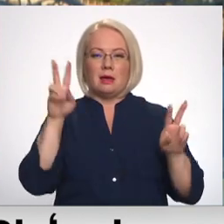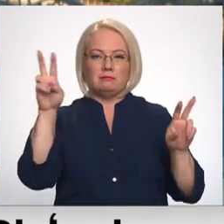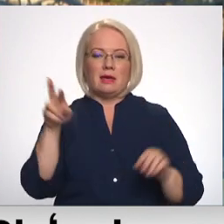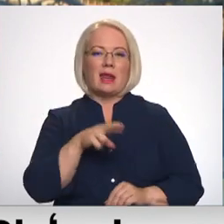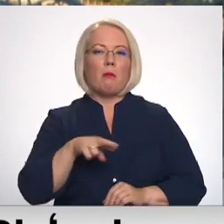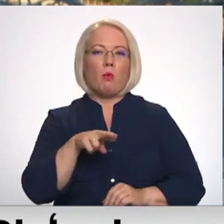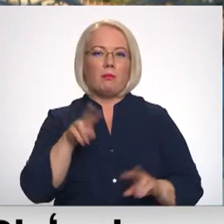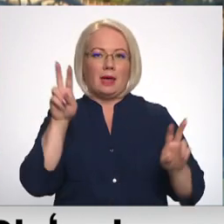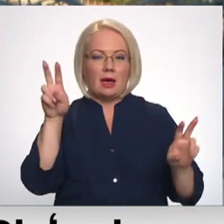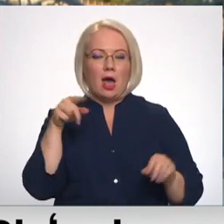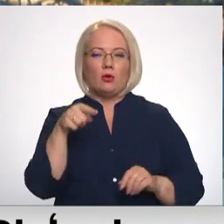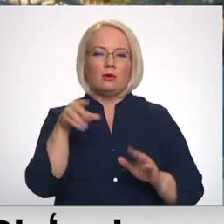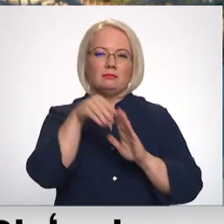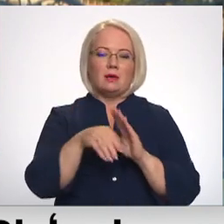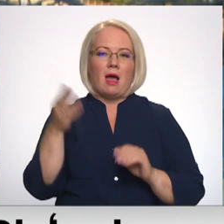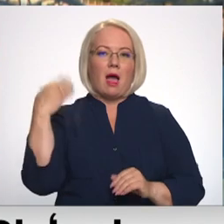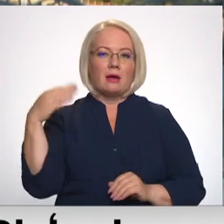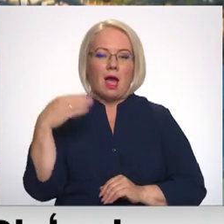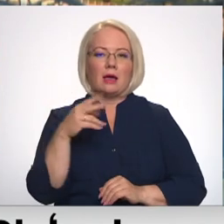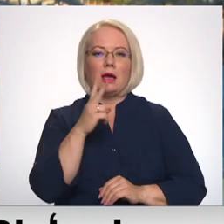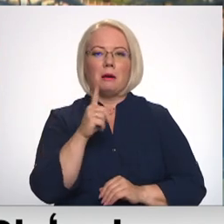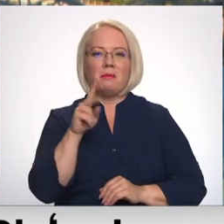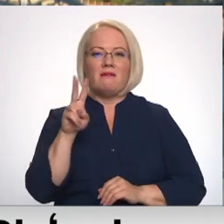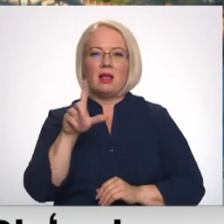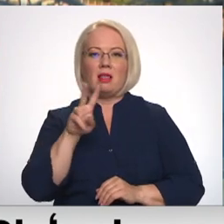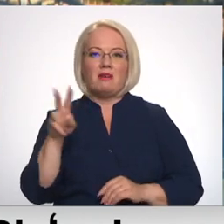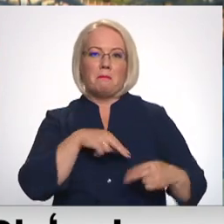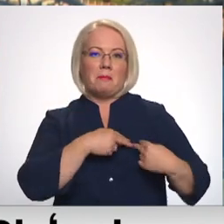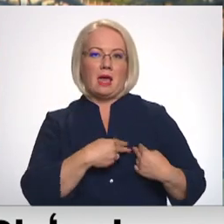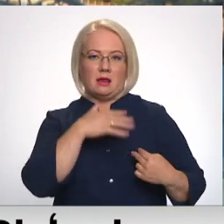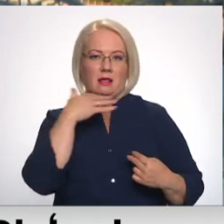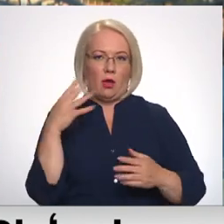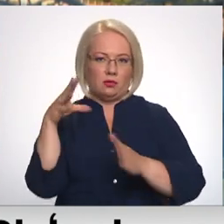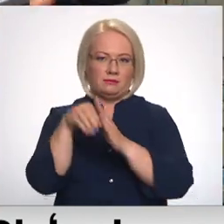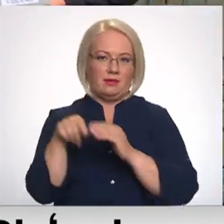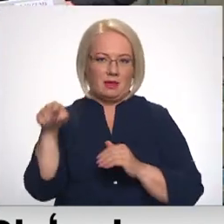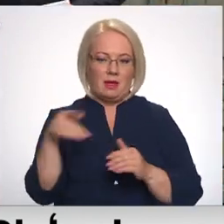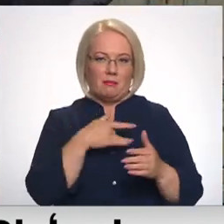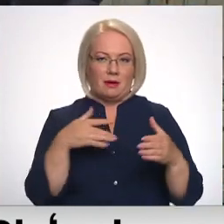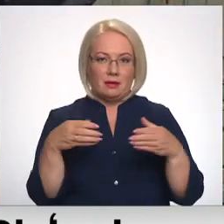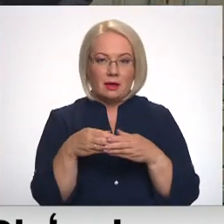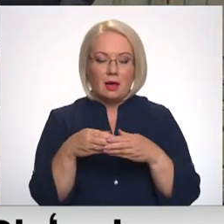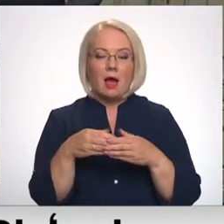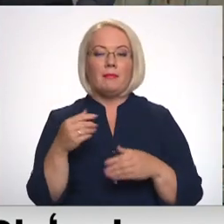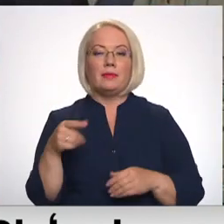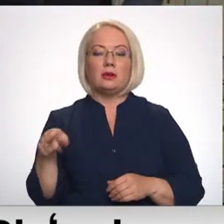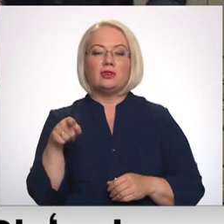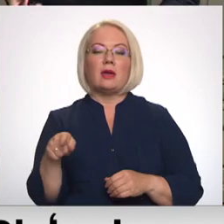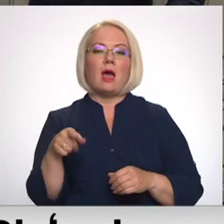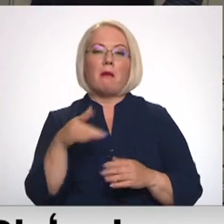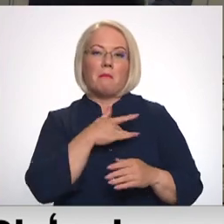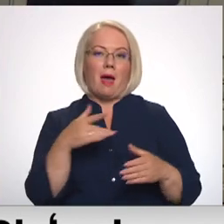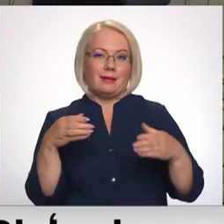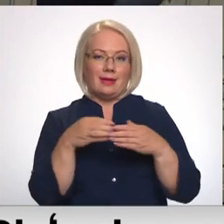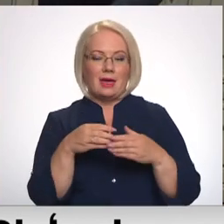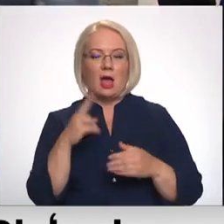vidū ir vairāk agrākie KPVLV biedri. Un turpinamā Dara Līcīte. Republika priekšvēlēšanu programmā sola